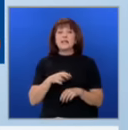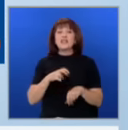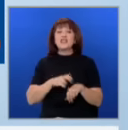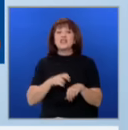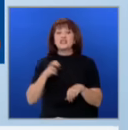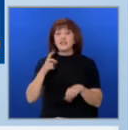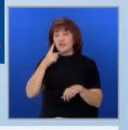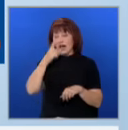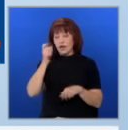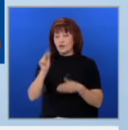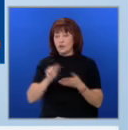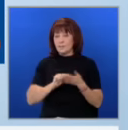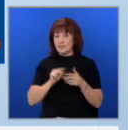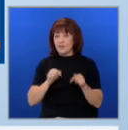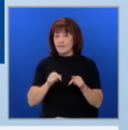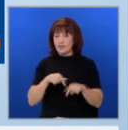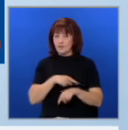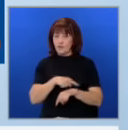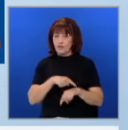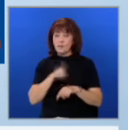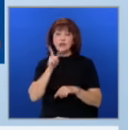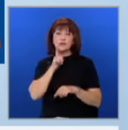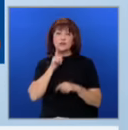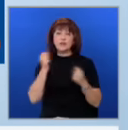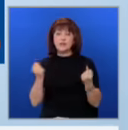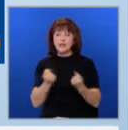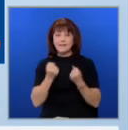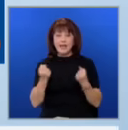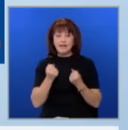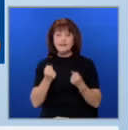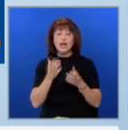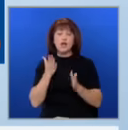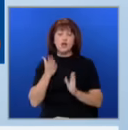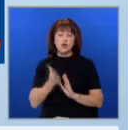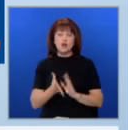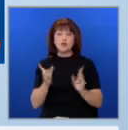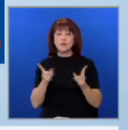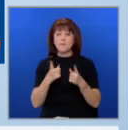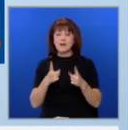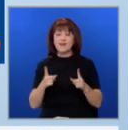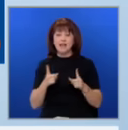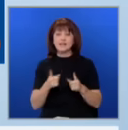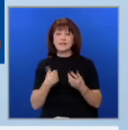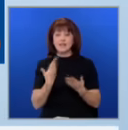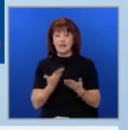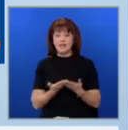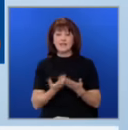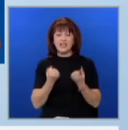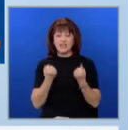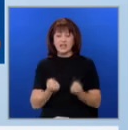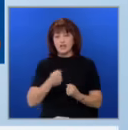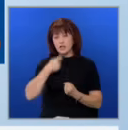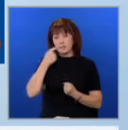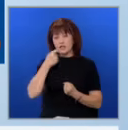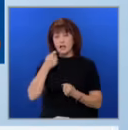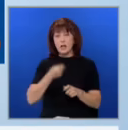Чакъров написа, че в днешно време човешки действия и лоши управленски решения ни поставят пред тежки изпитания и